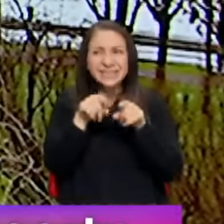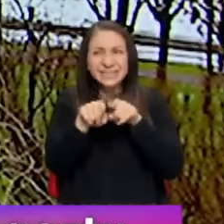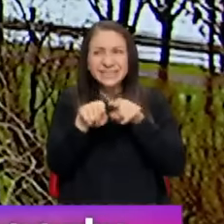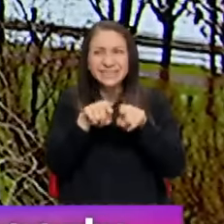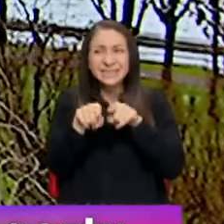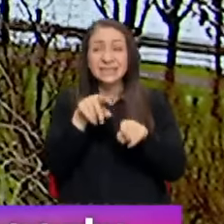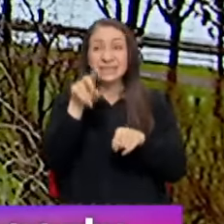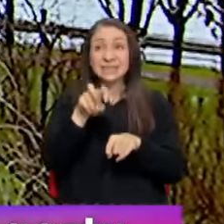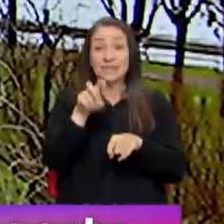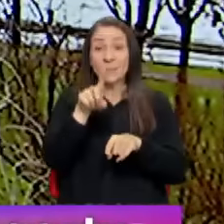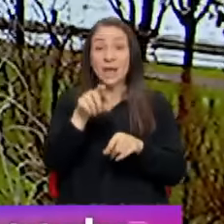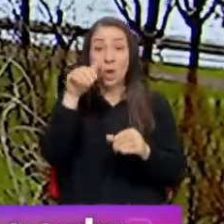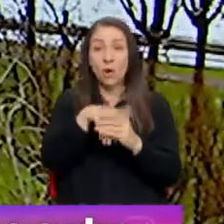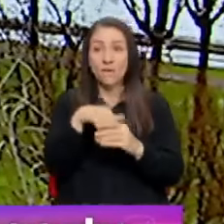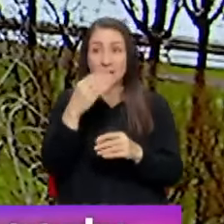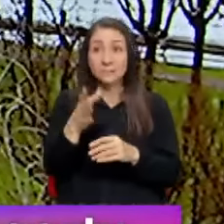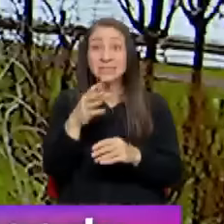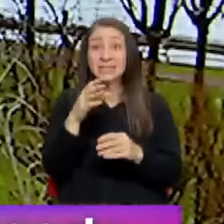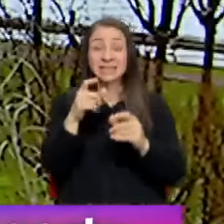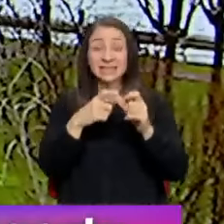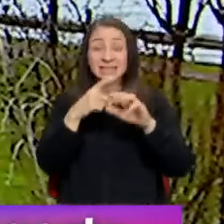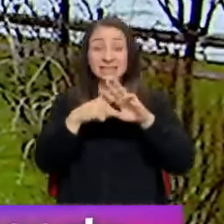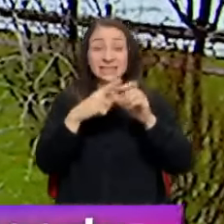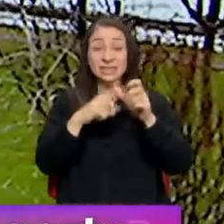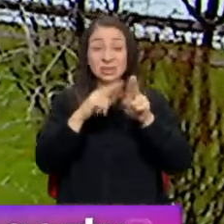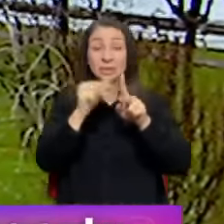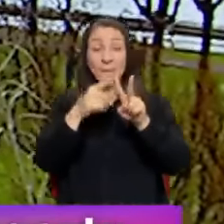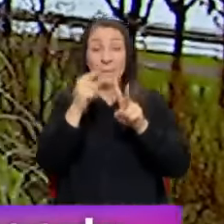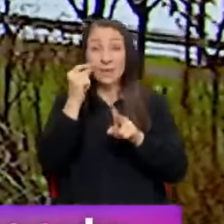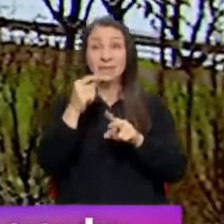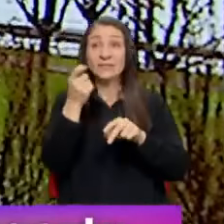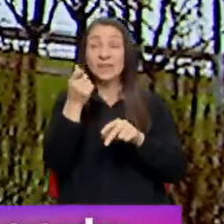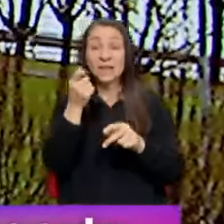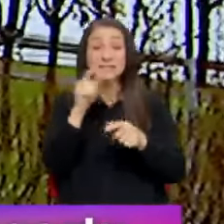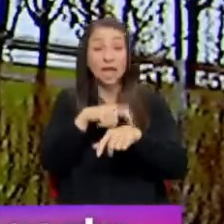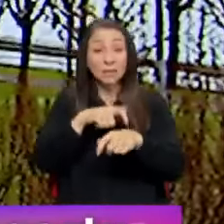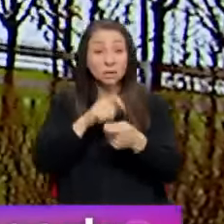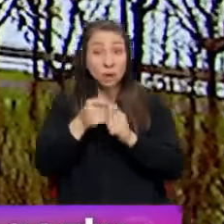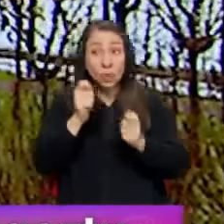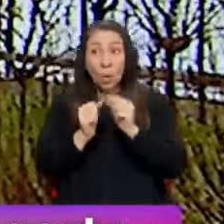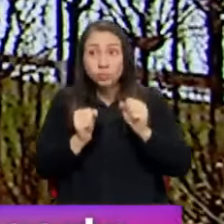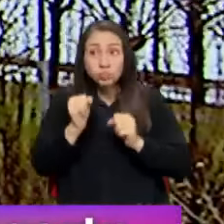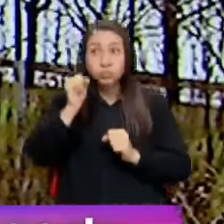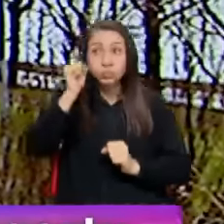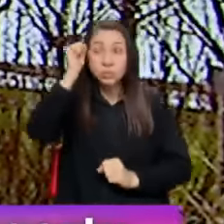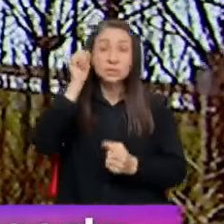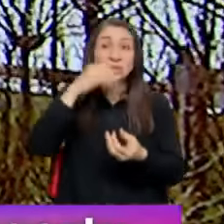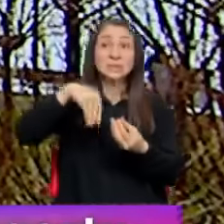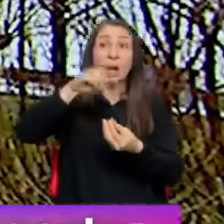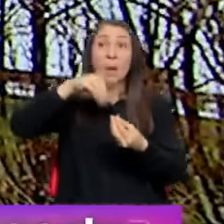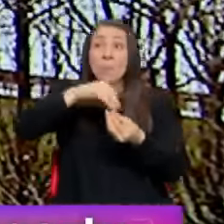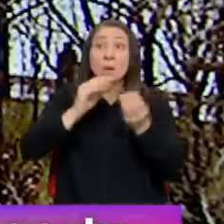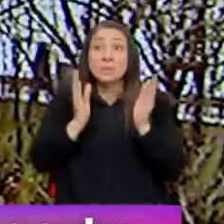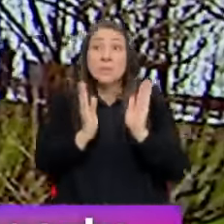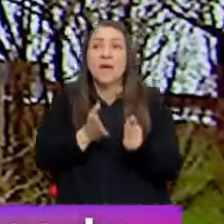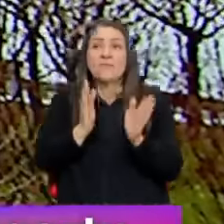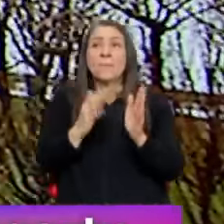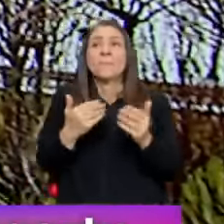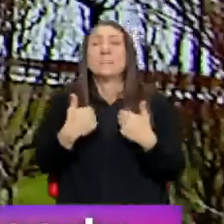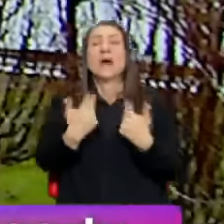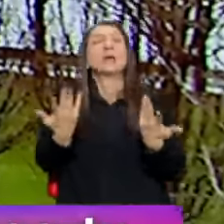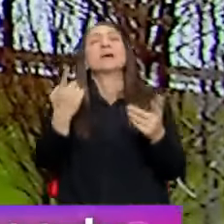ediyor. 81 oy kullanılmış. Bu arada Seçkin Bey de fiyatlar saatlik değişiyor, hatta uçuyor. Zam fırtınası devam ediyor. Ben